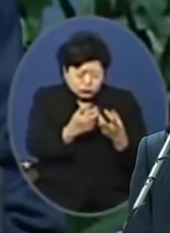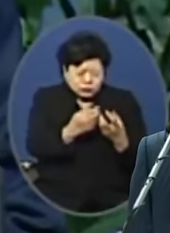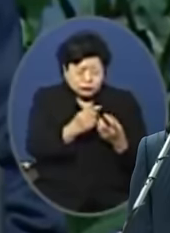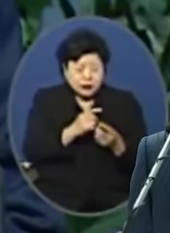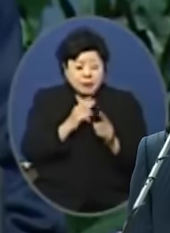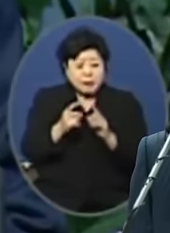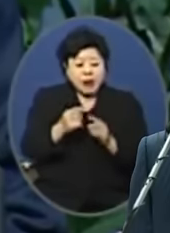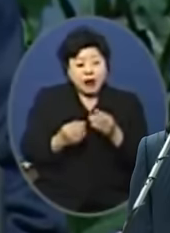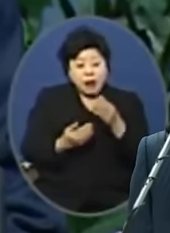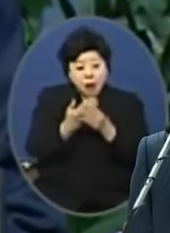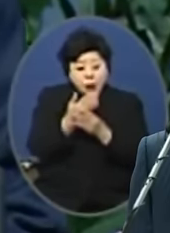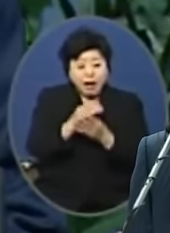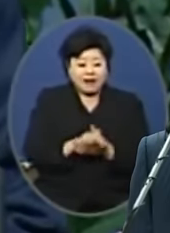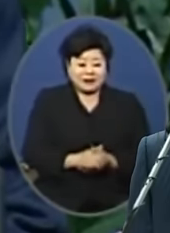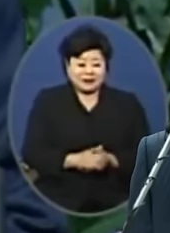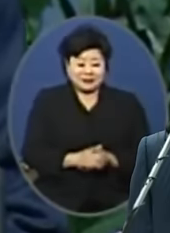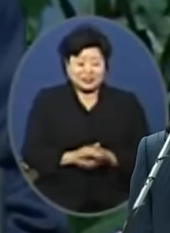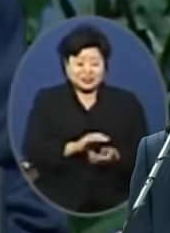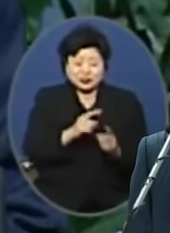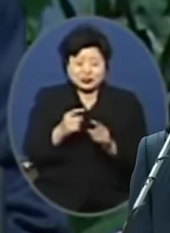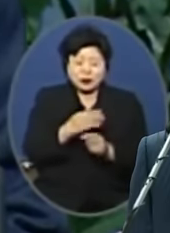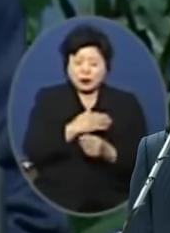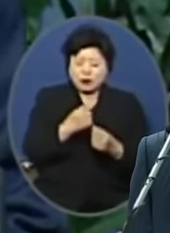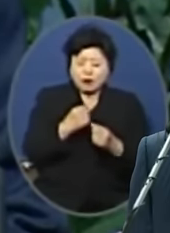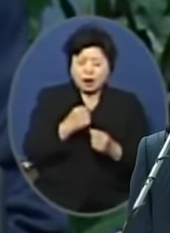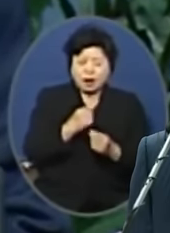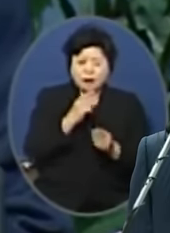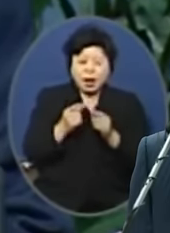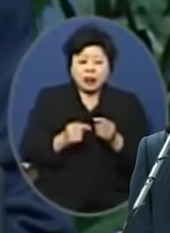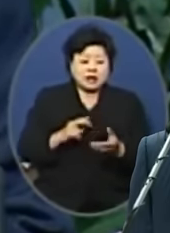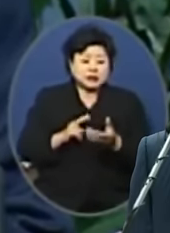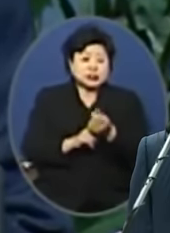받은 말이 나오고 치료와 건강을 받는